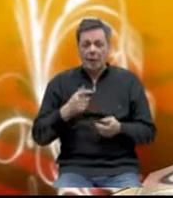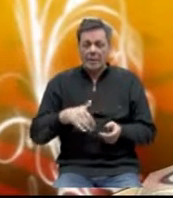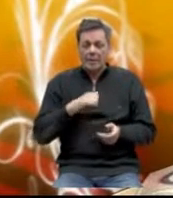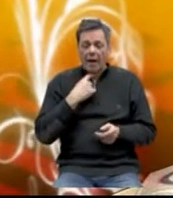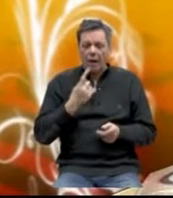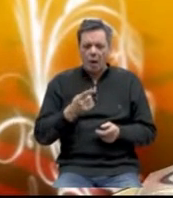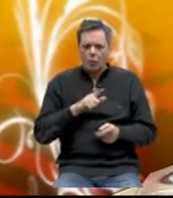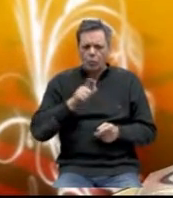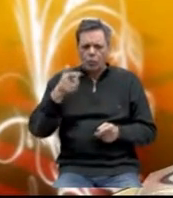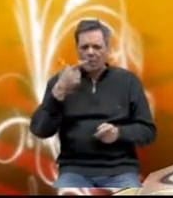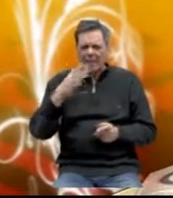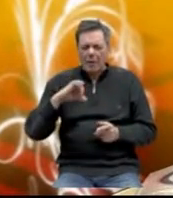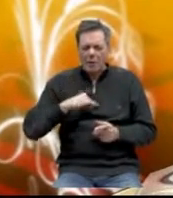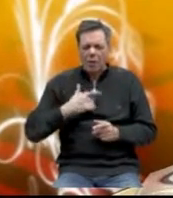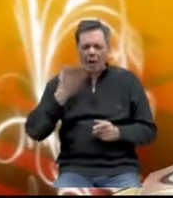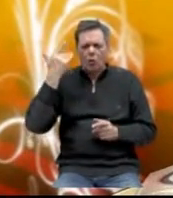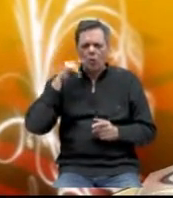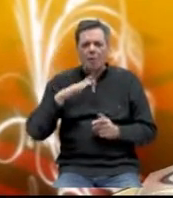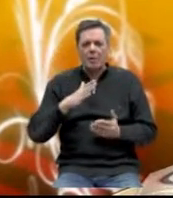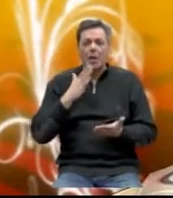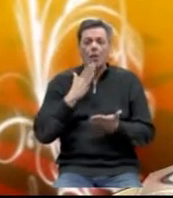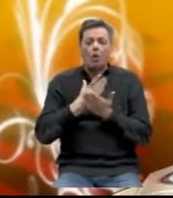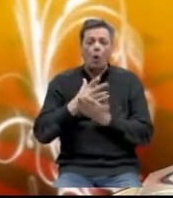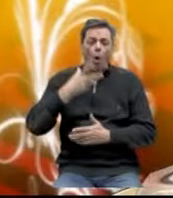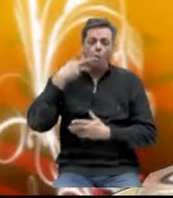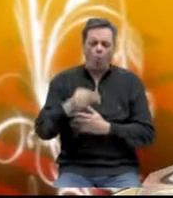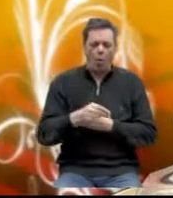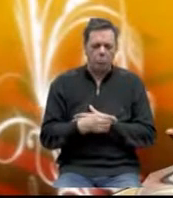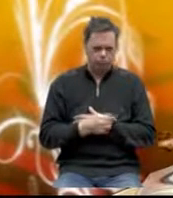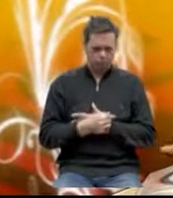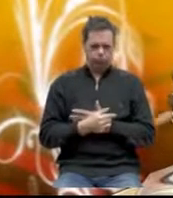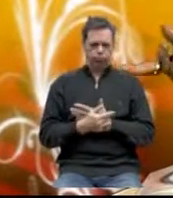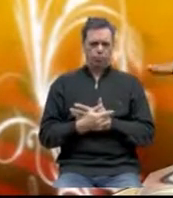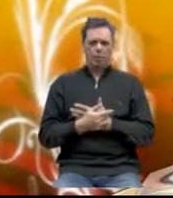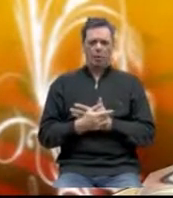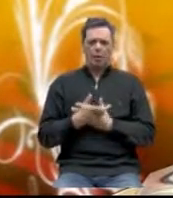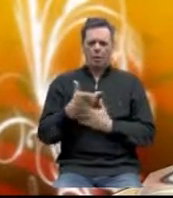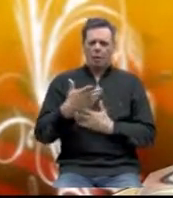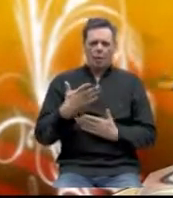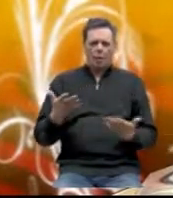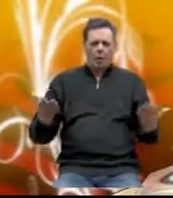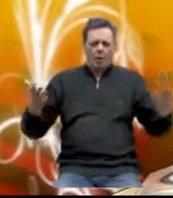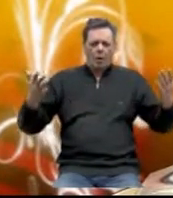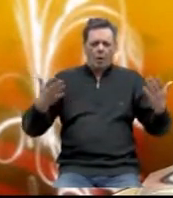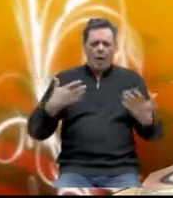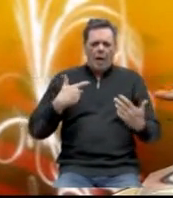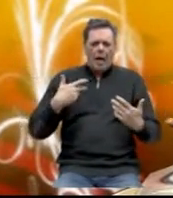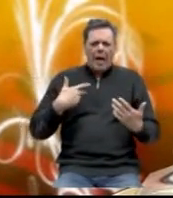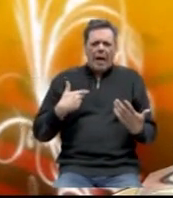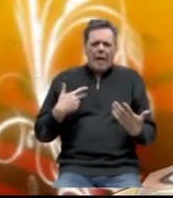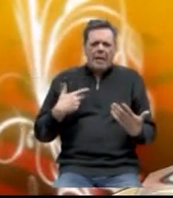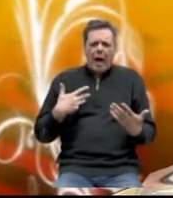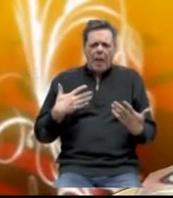da za 25 godina da će biti to skoro pa udvostručeno. To je pa čudno. Meni,